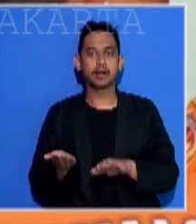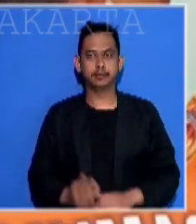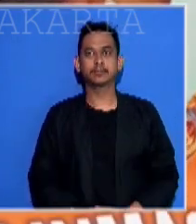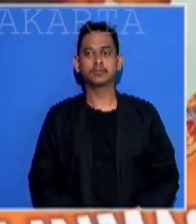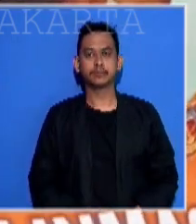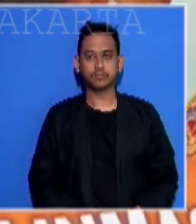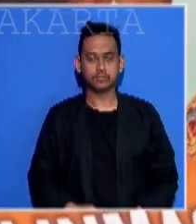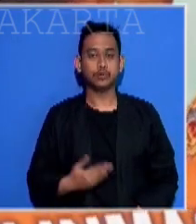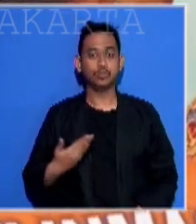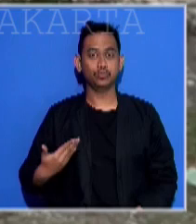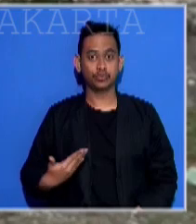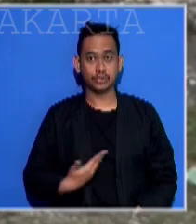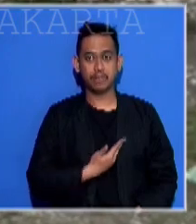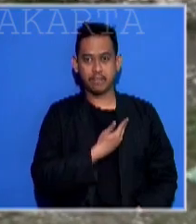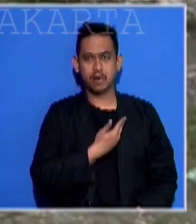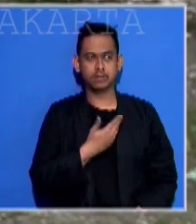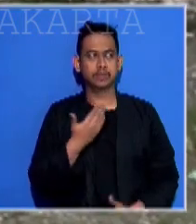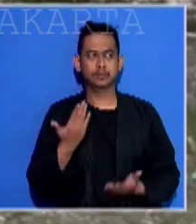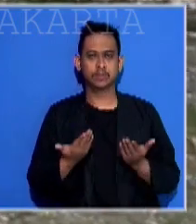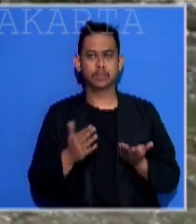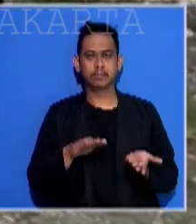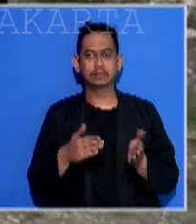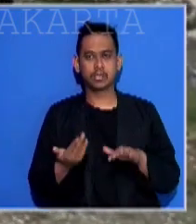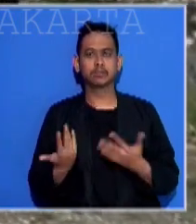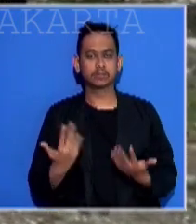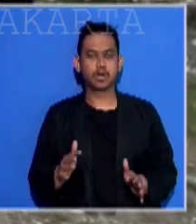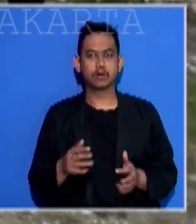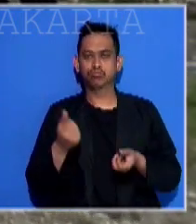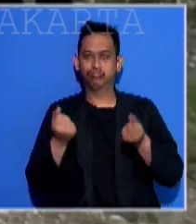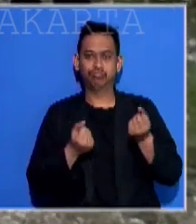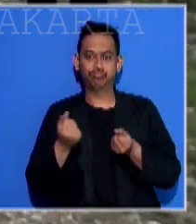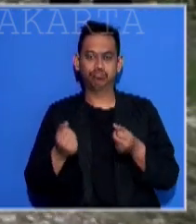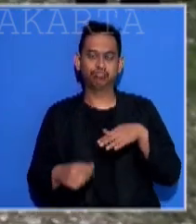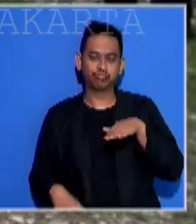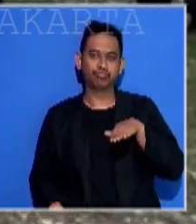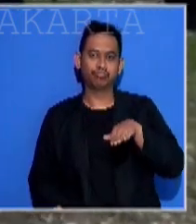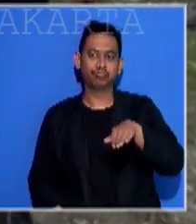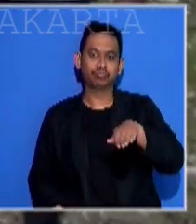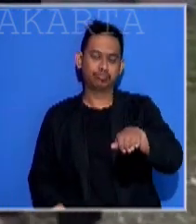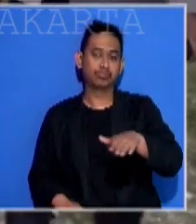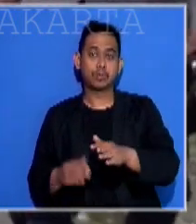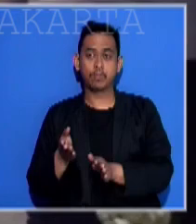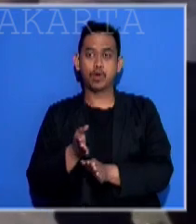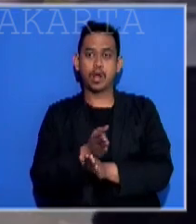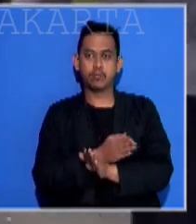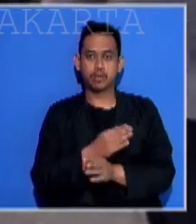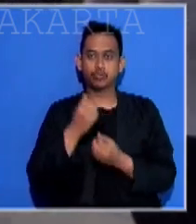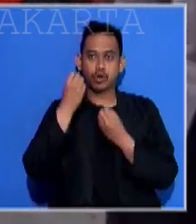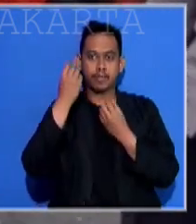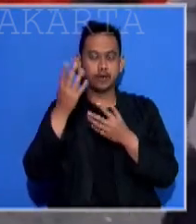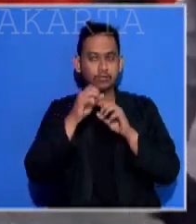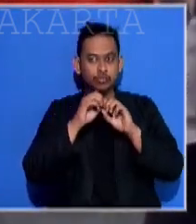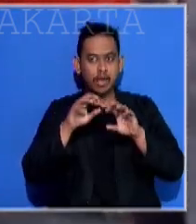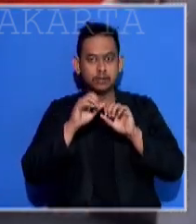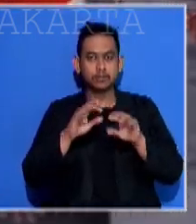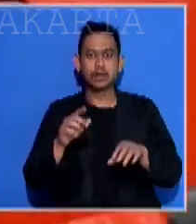korban meninggal dunia dalam perjalanan menuju Rumah Sakit Umum Daerah Sabtosari. Sebelum kejadian, petugas juga telah memberikan informasi terkait kenaikan